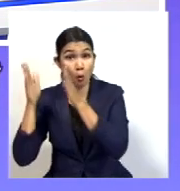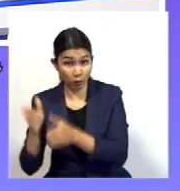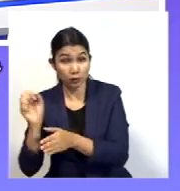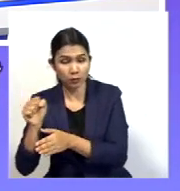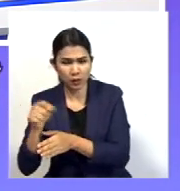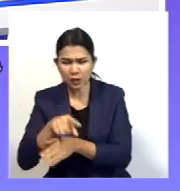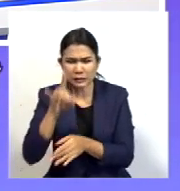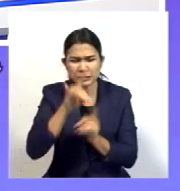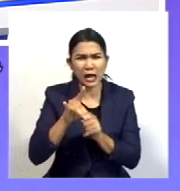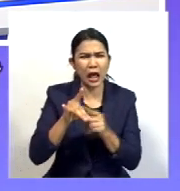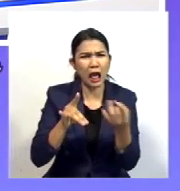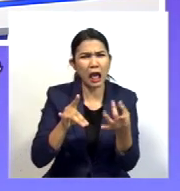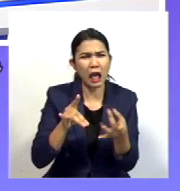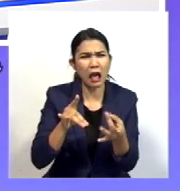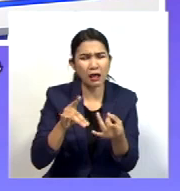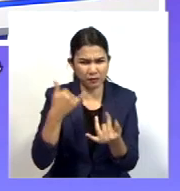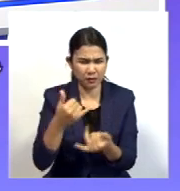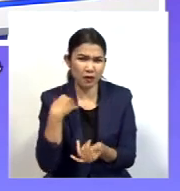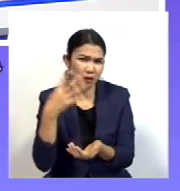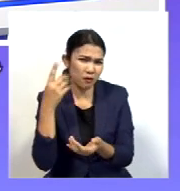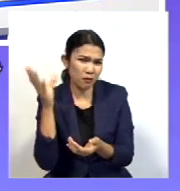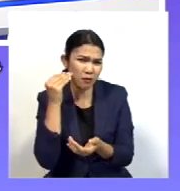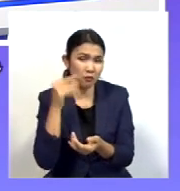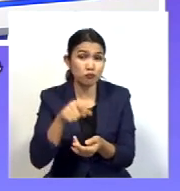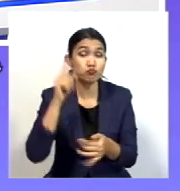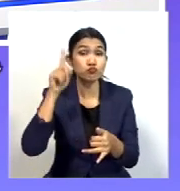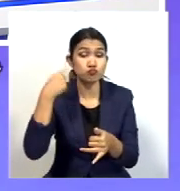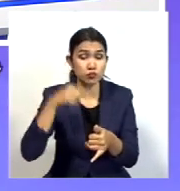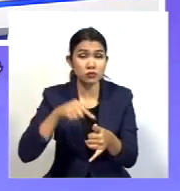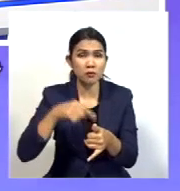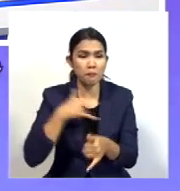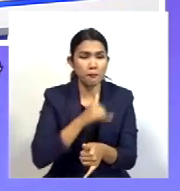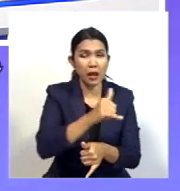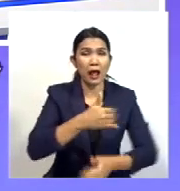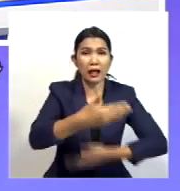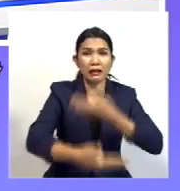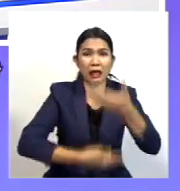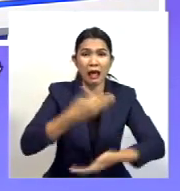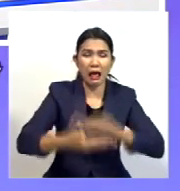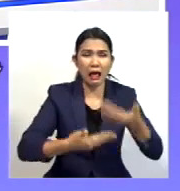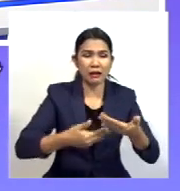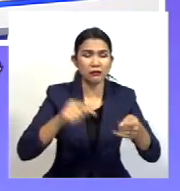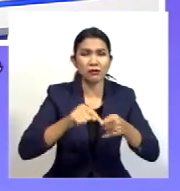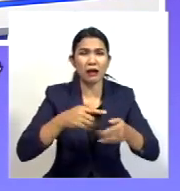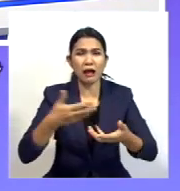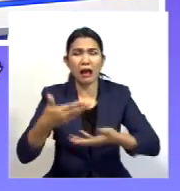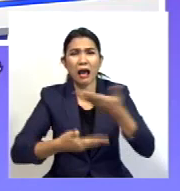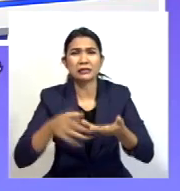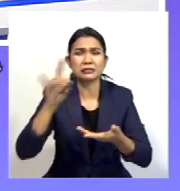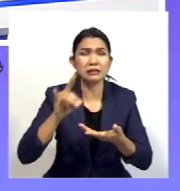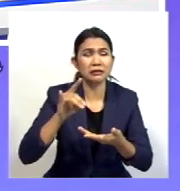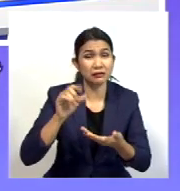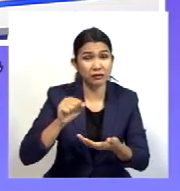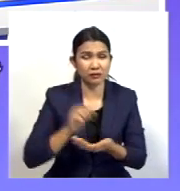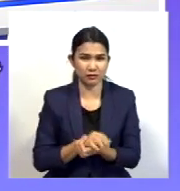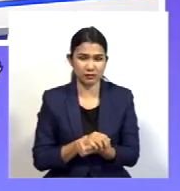าสเป็นอะไรได้บ้างครับเพราะว่าอย่างที่ทราบว่ามาว่าคุณผู้หญิงท่านนี้เองก็เหมือนไปตลาดที่มีการค้าสัตว์อย่างเงี้ยฮะ